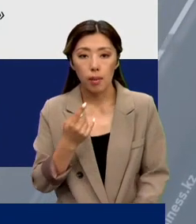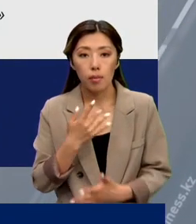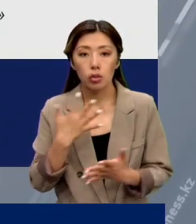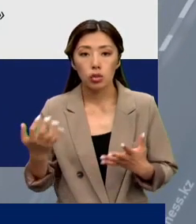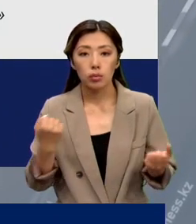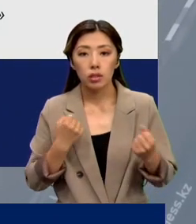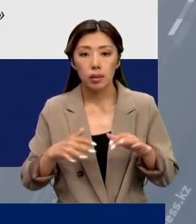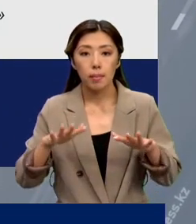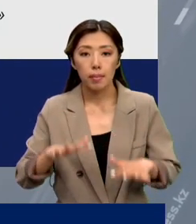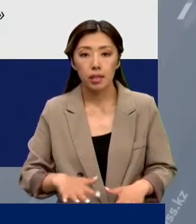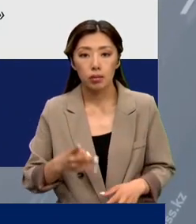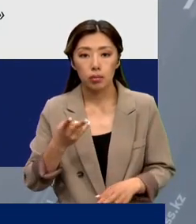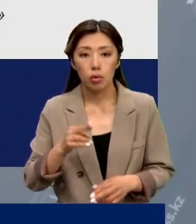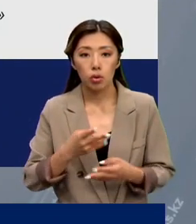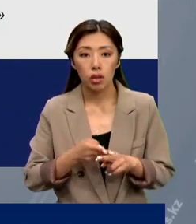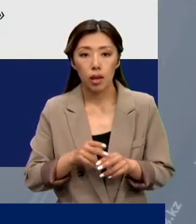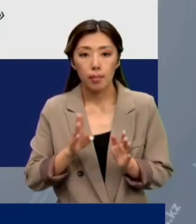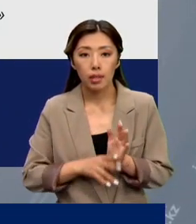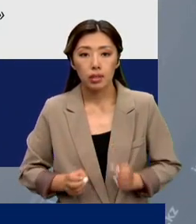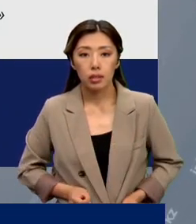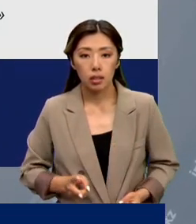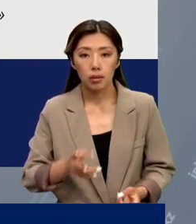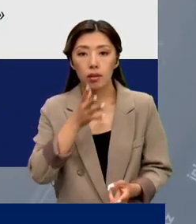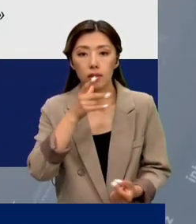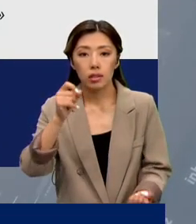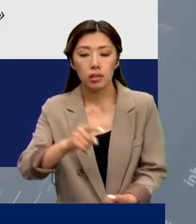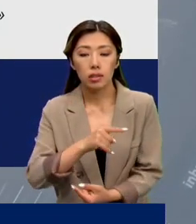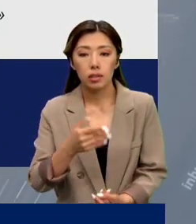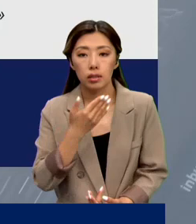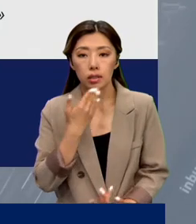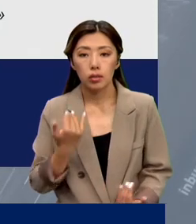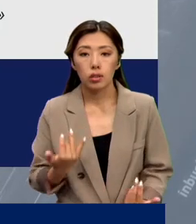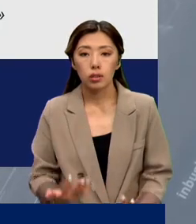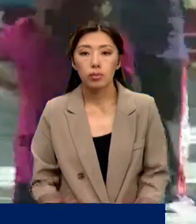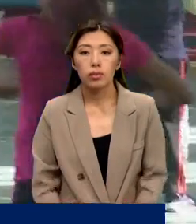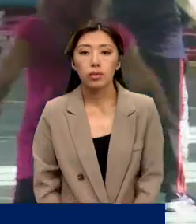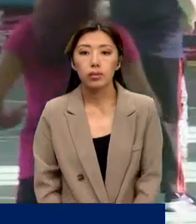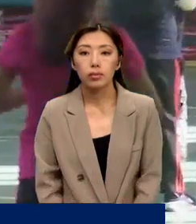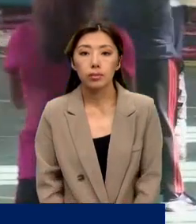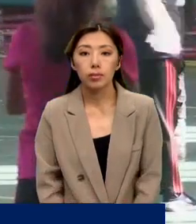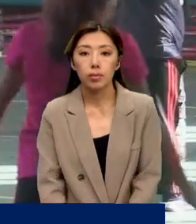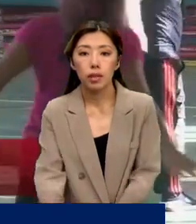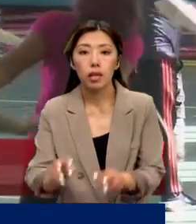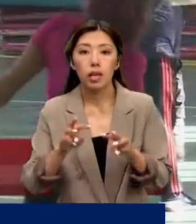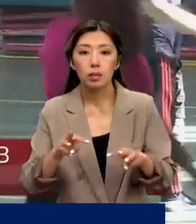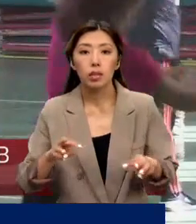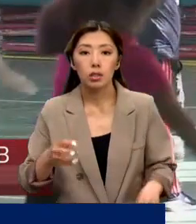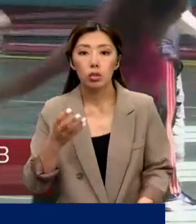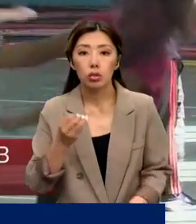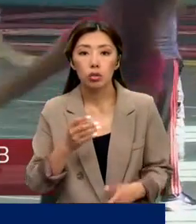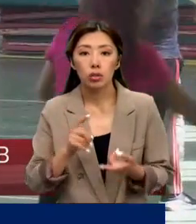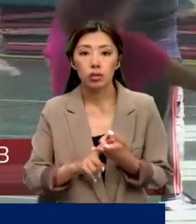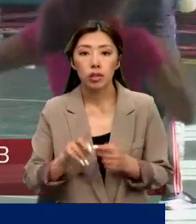Большинство спортивных площадок по оснащенности и безопасности не соответствуют современным требованиям. В министерстве все же отметили,